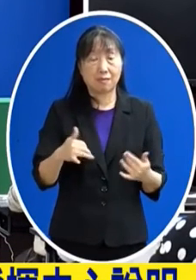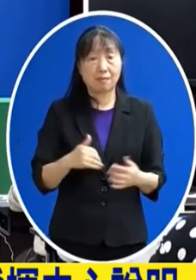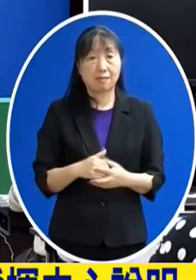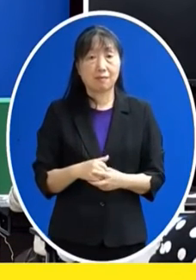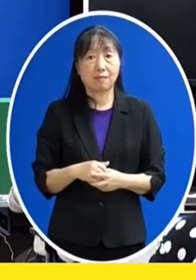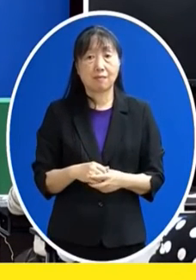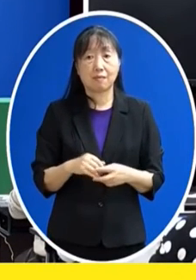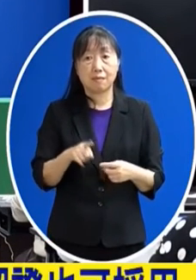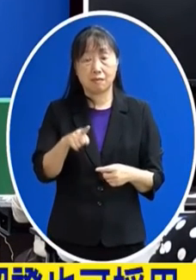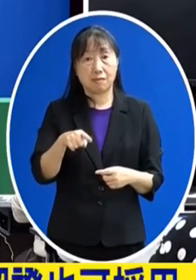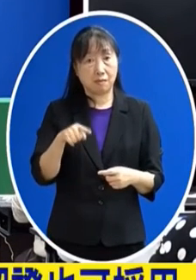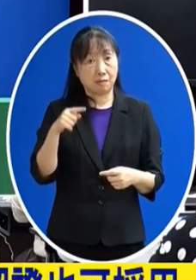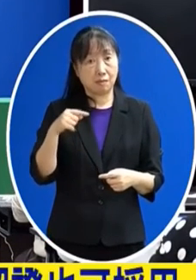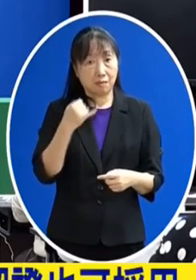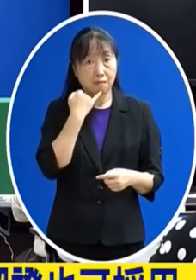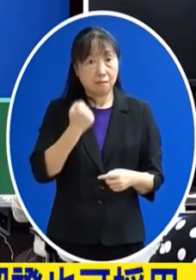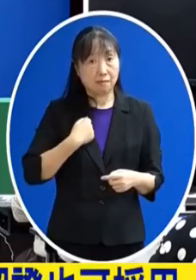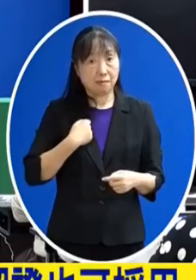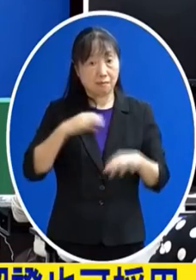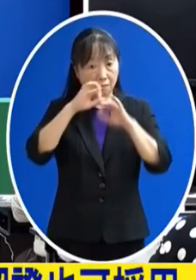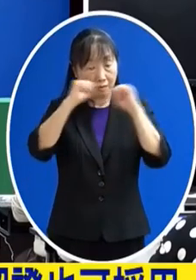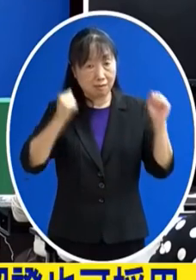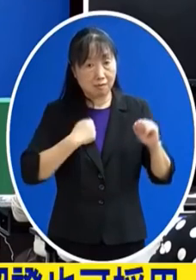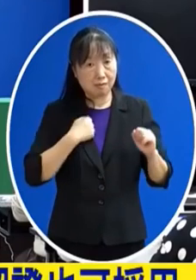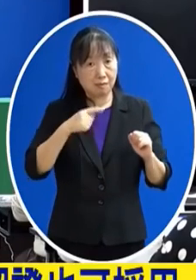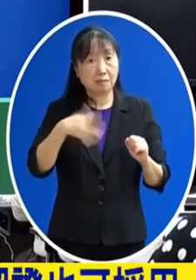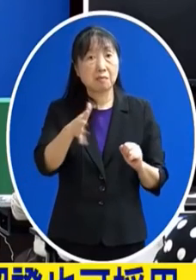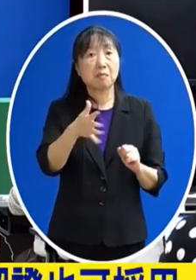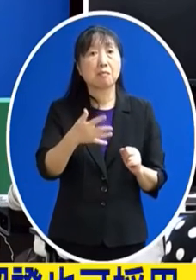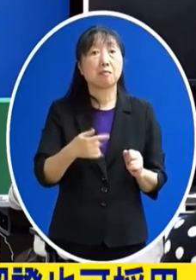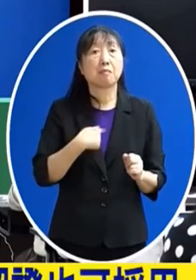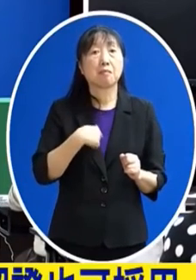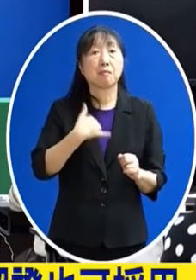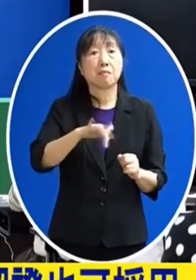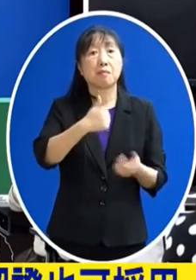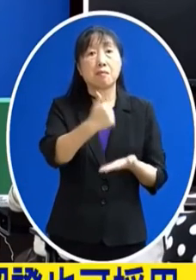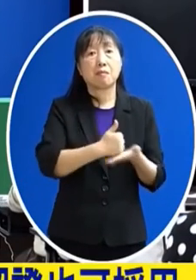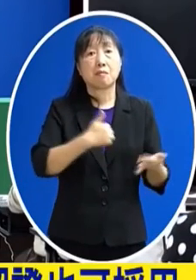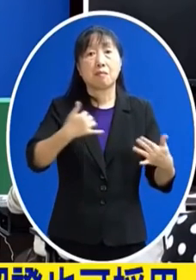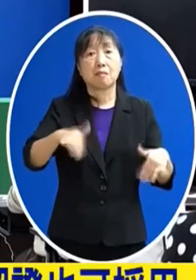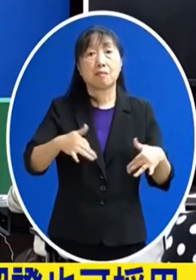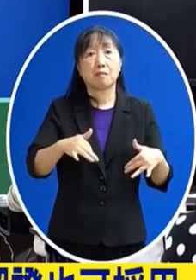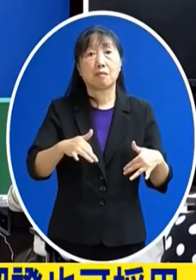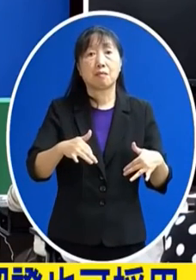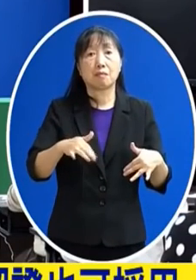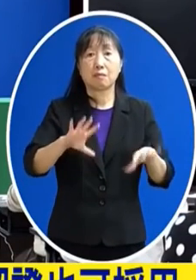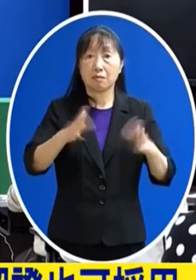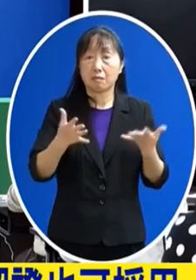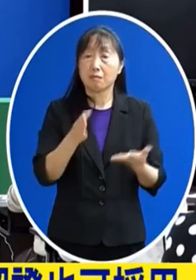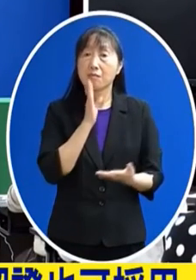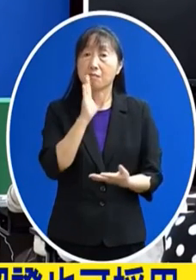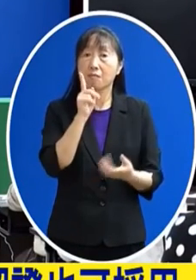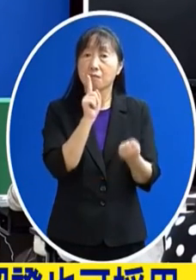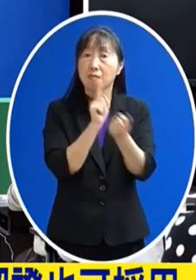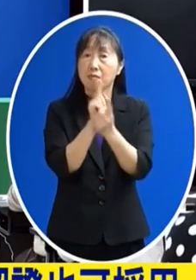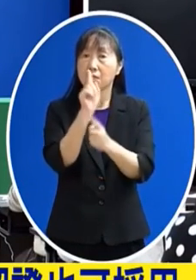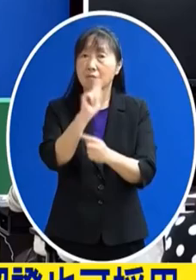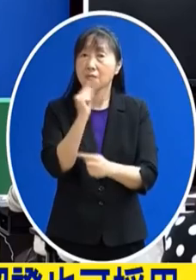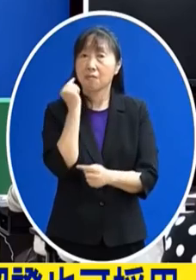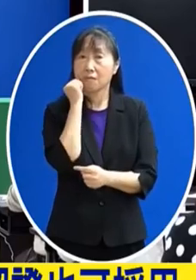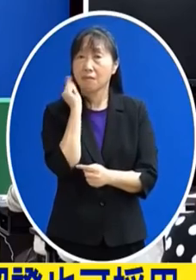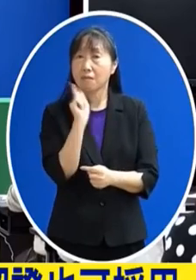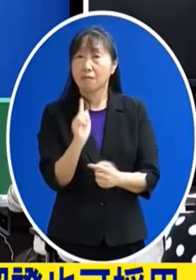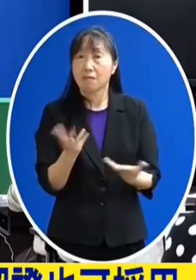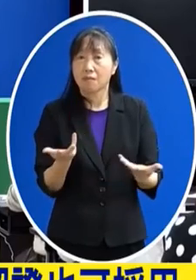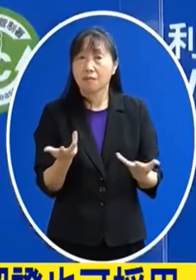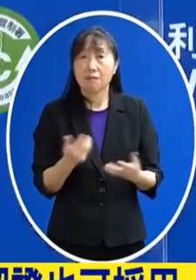的问题，会在说名单都已经公布了，到现在我们还没有拿到，这个大概会有哪些问题是潜